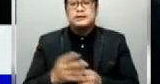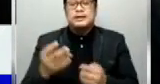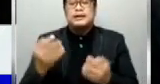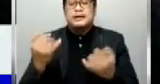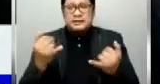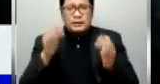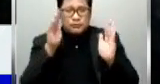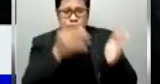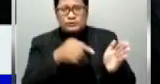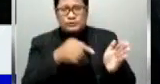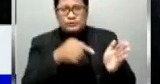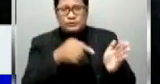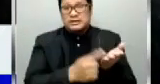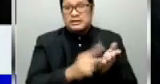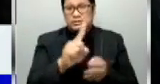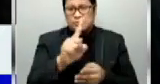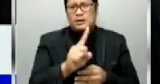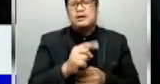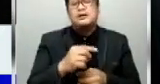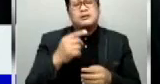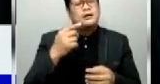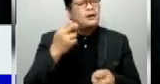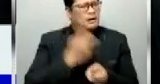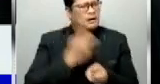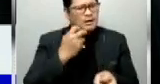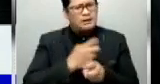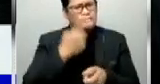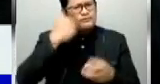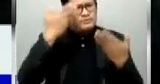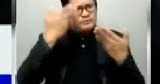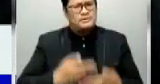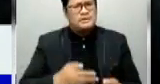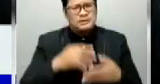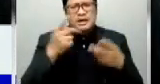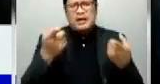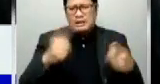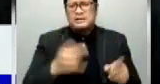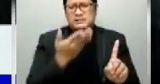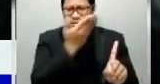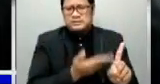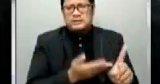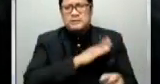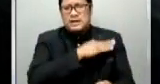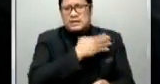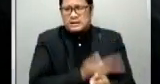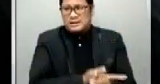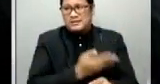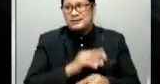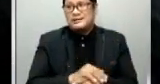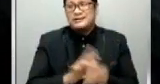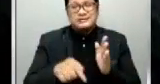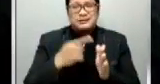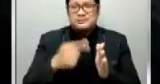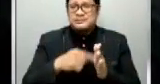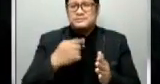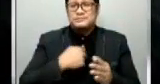Sobrang hirap po para sa akin yung nangyayari sa kanila. Minsan nga po umiiyak na lang ako. Hindi ko